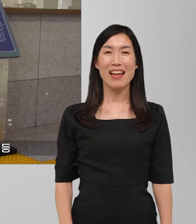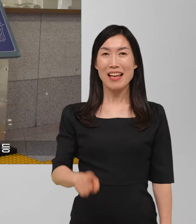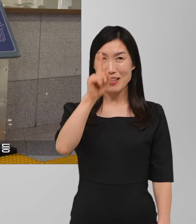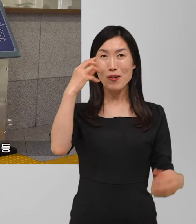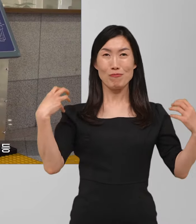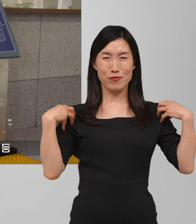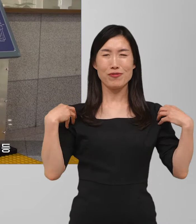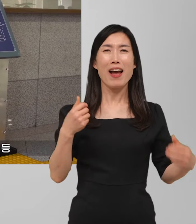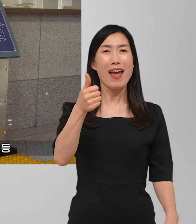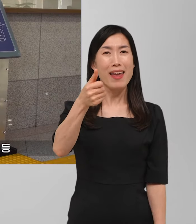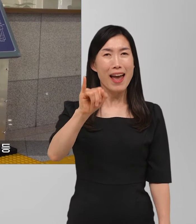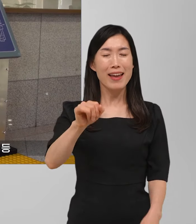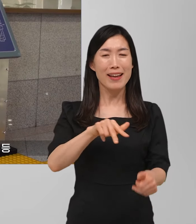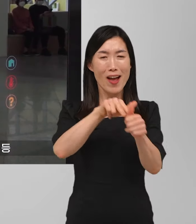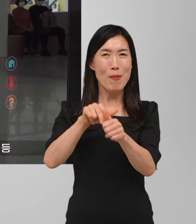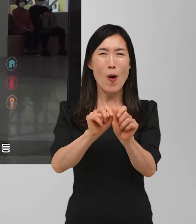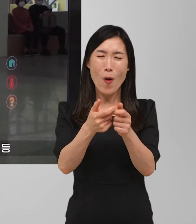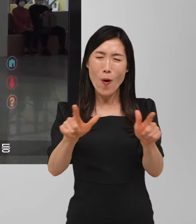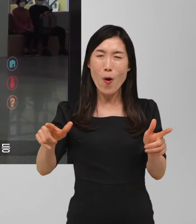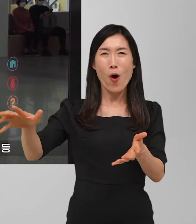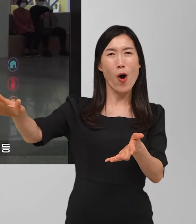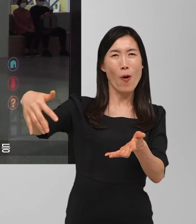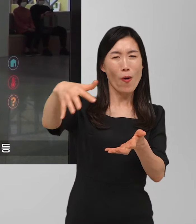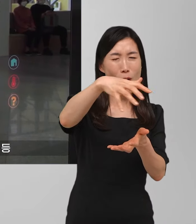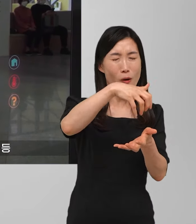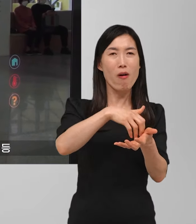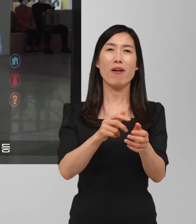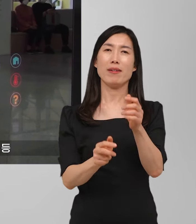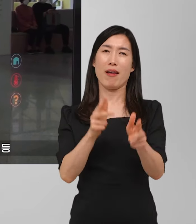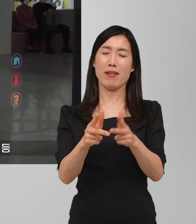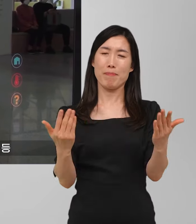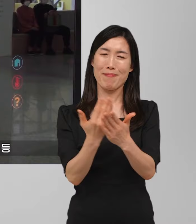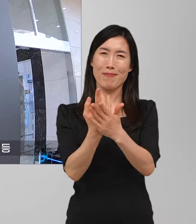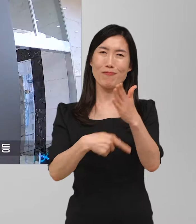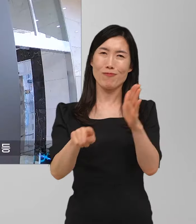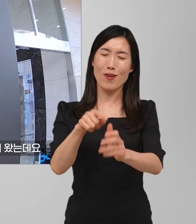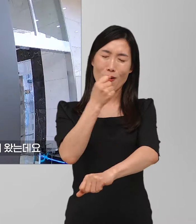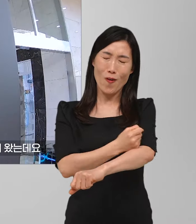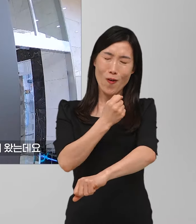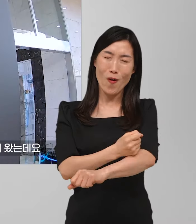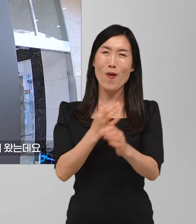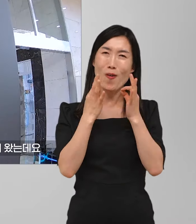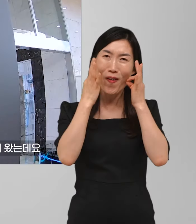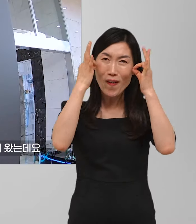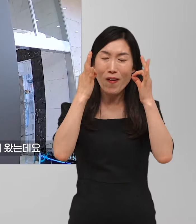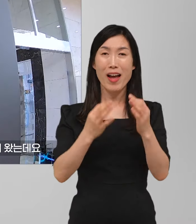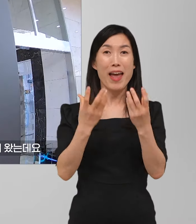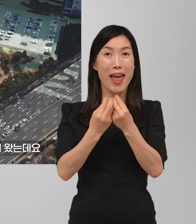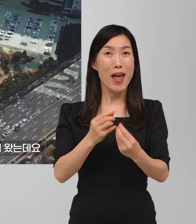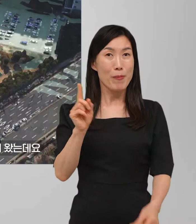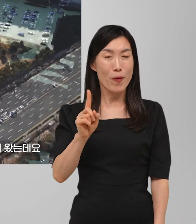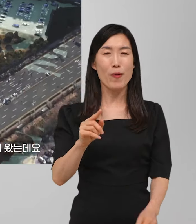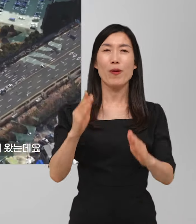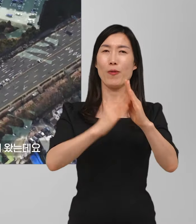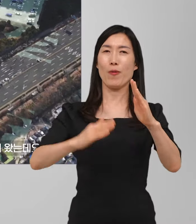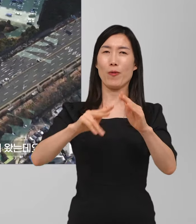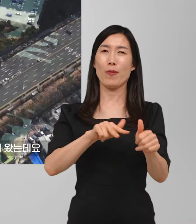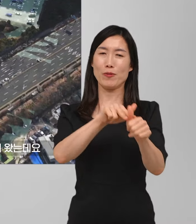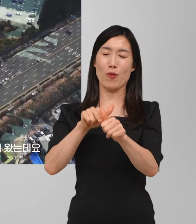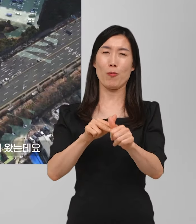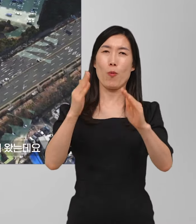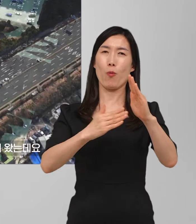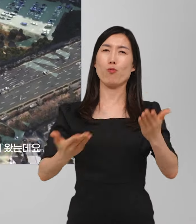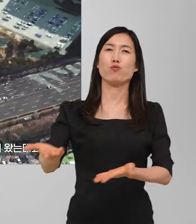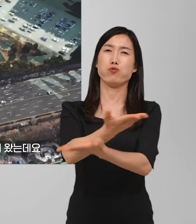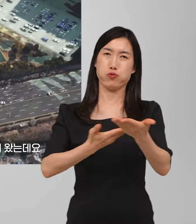같습니다. 그동안 정부가 공공, 데이터 개방이나 학습 데이터 구축 등 AI, 빅데이터 산업을 발전시키기 위한